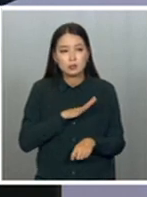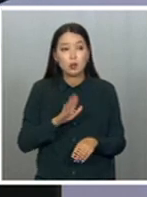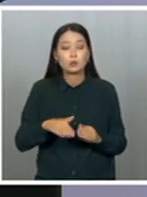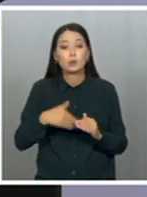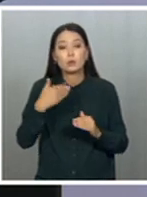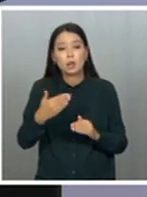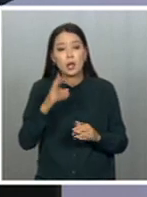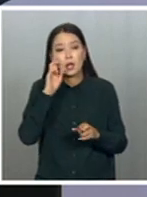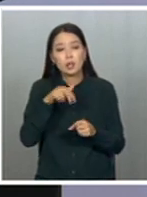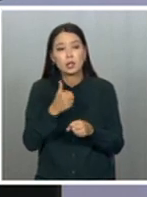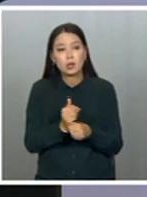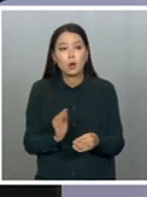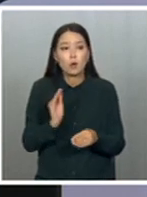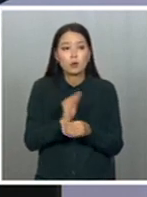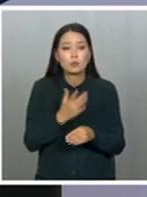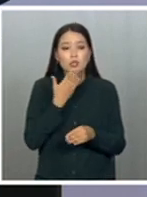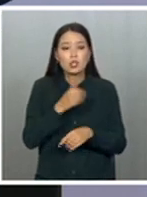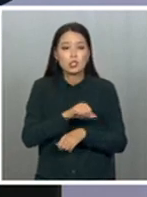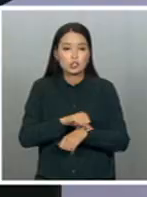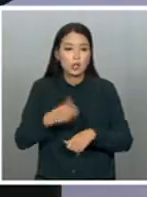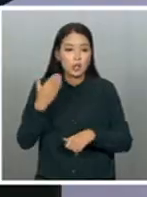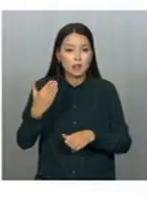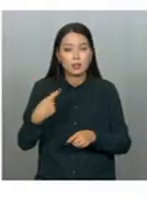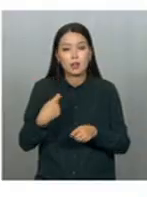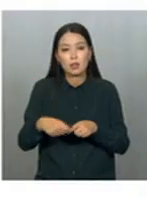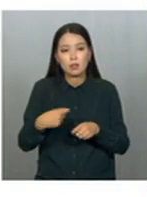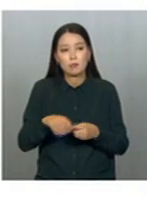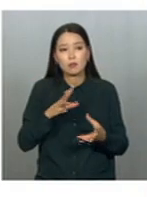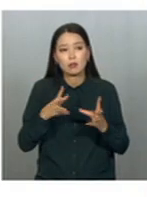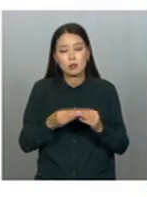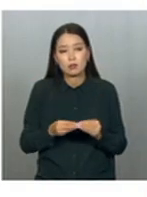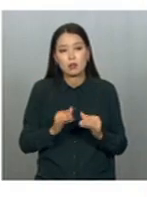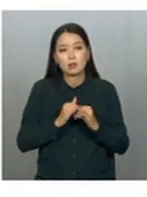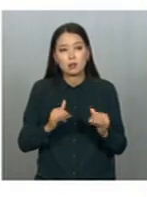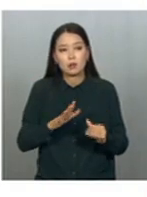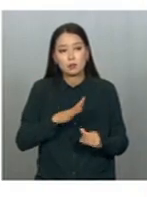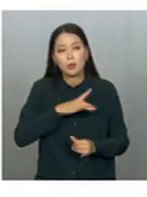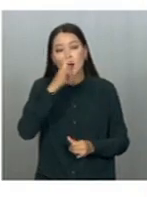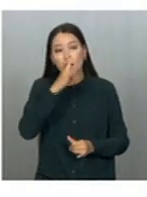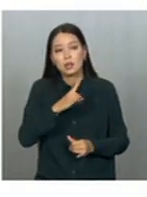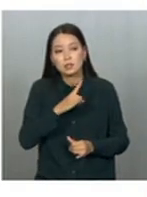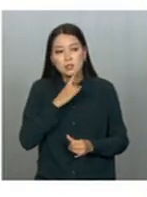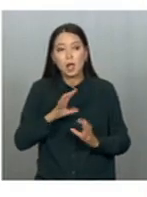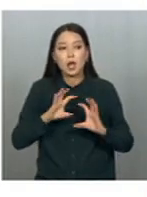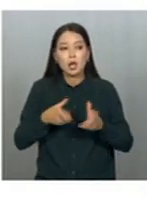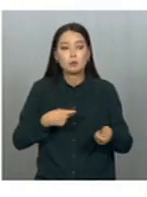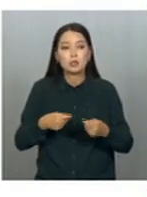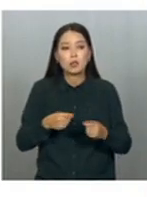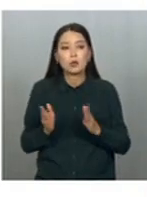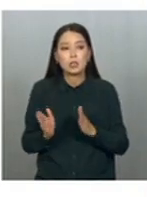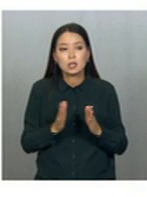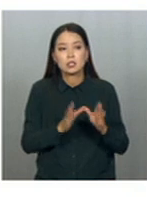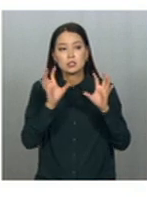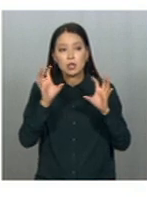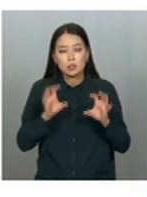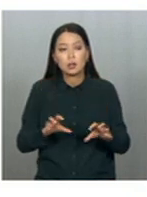елге қосымша жоғарыда атап өткенімізде шетелдік инвестициялар тартылды. Қазақстан әлемдік сауданы реттейтін заңдар